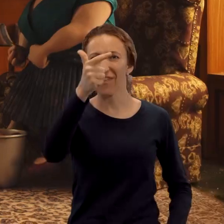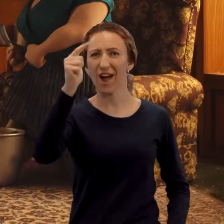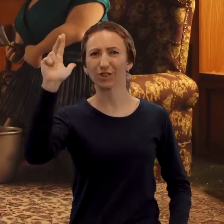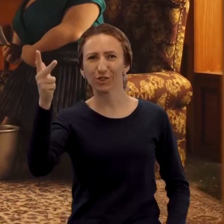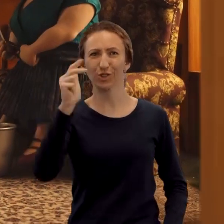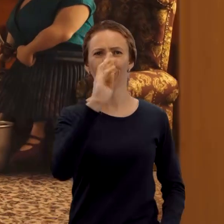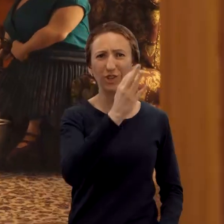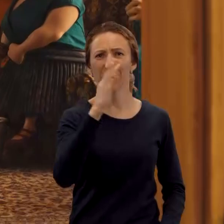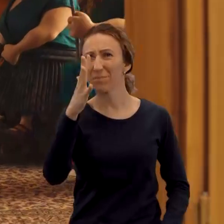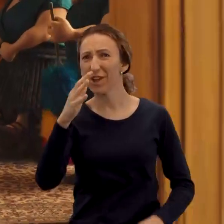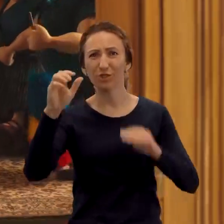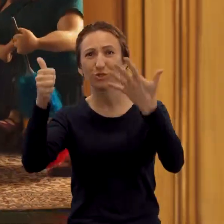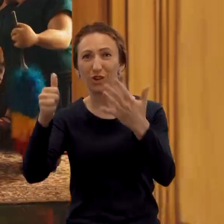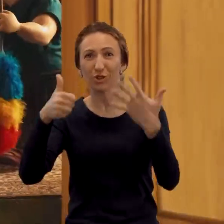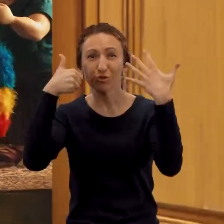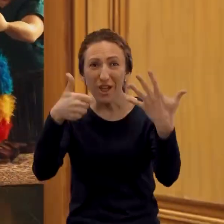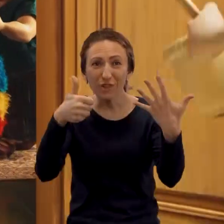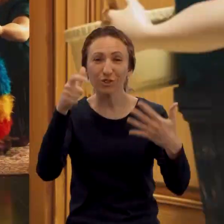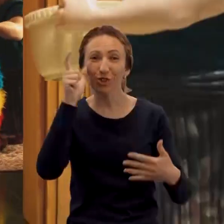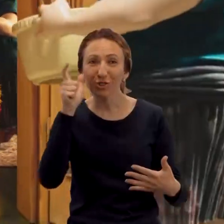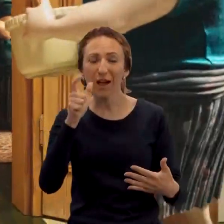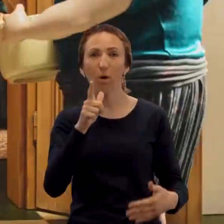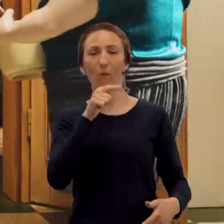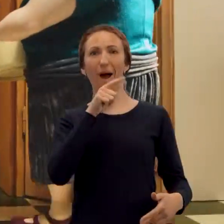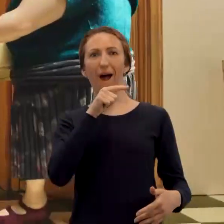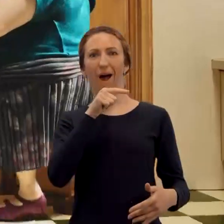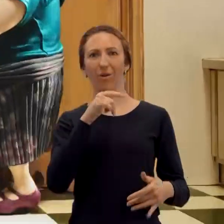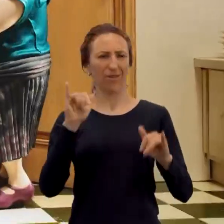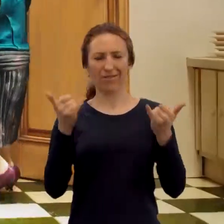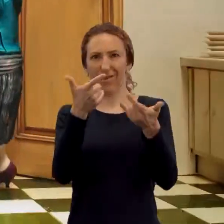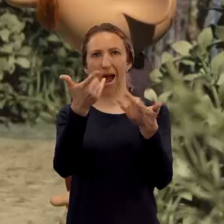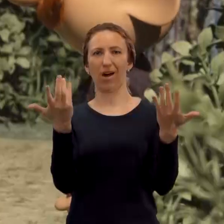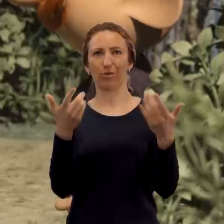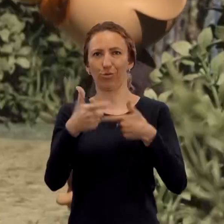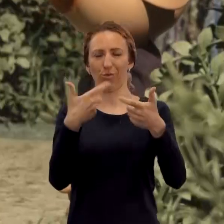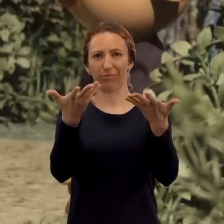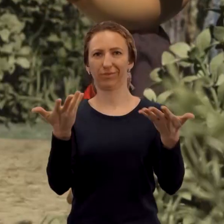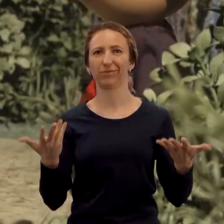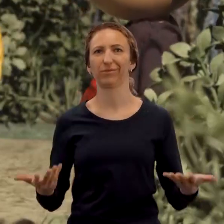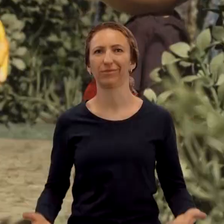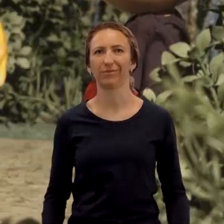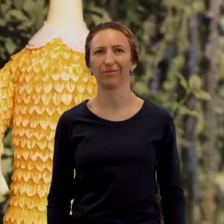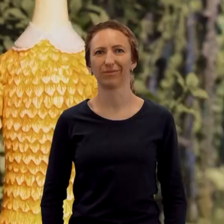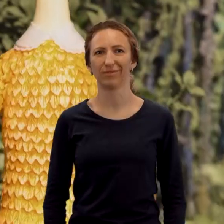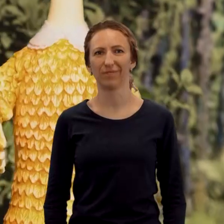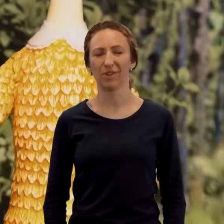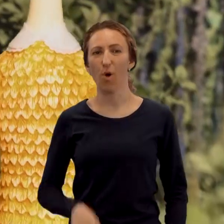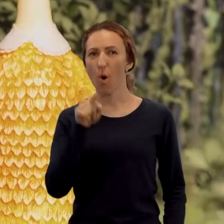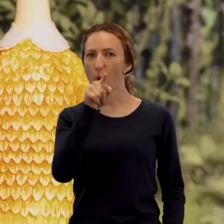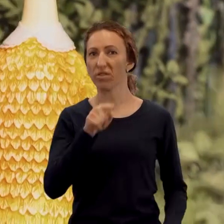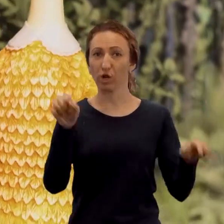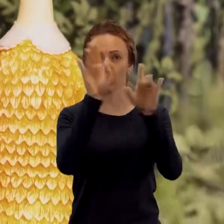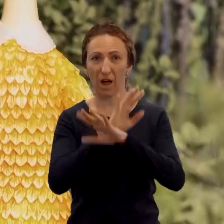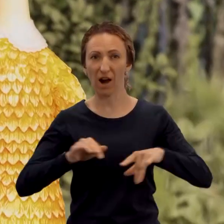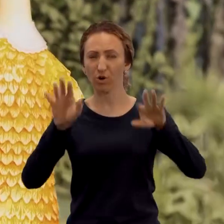tu jedna, dwie, trzy, cztery, pięć, sześć Sześć cioć Oje, jak ona to robi? Jest